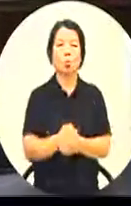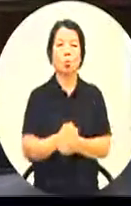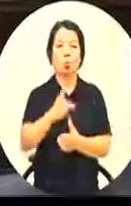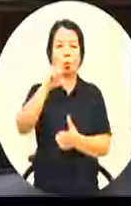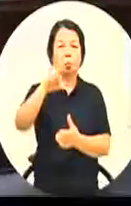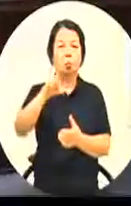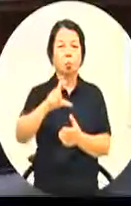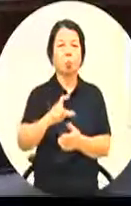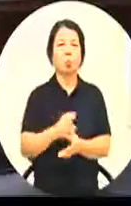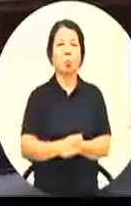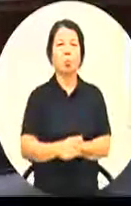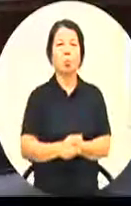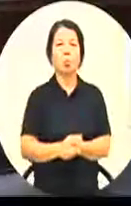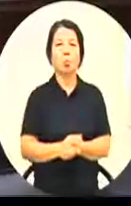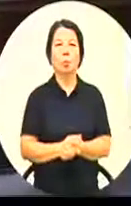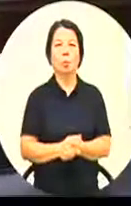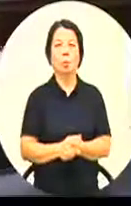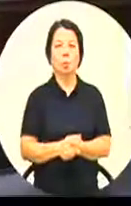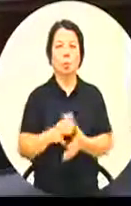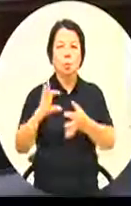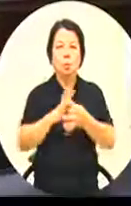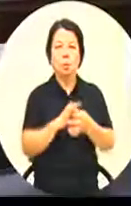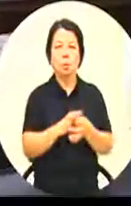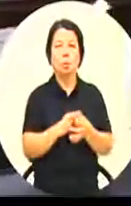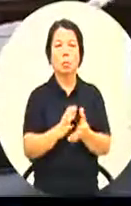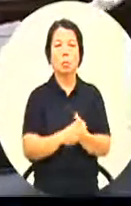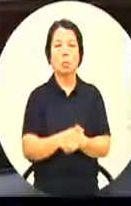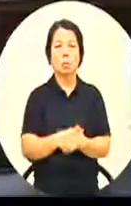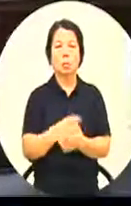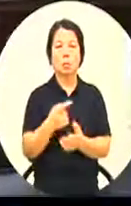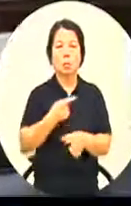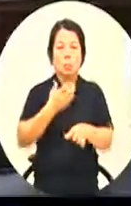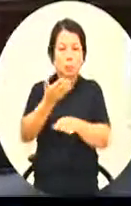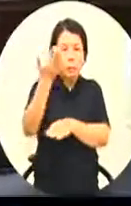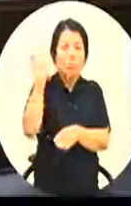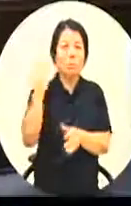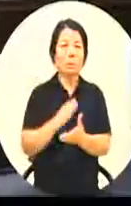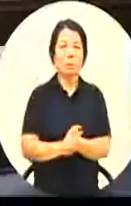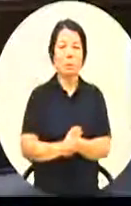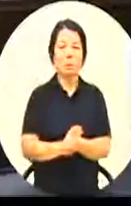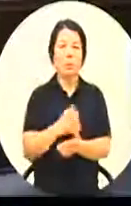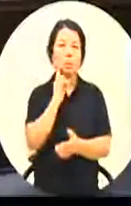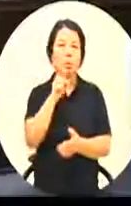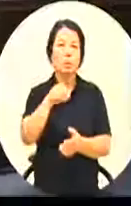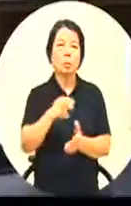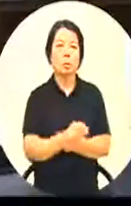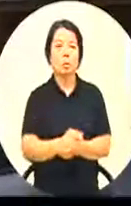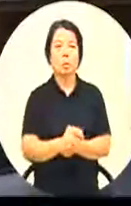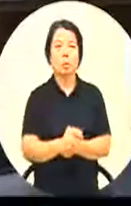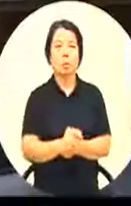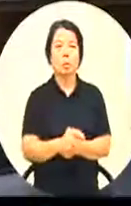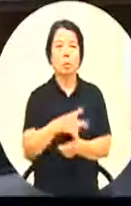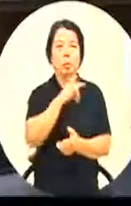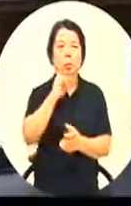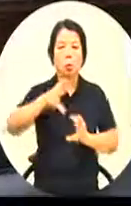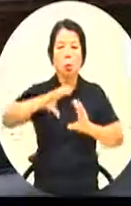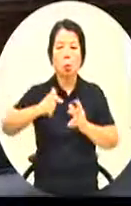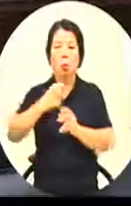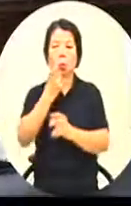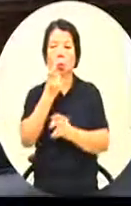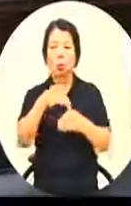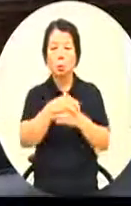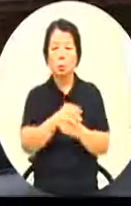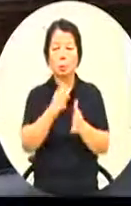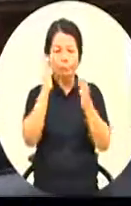来，因为我从以前都一直认为说双语的幼儿园是正常的